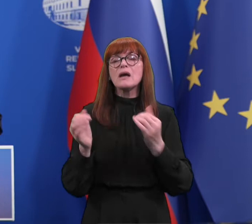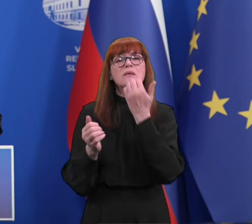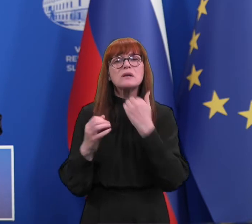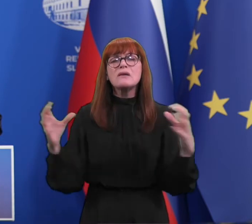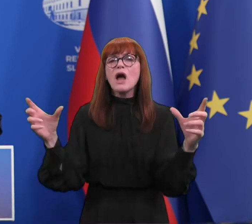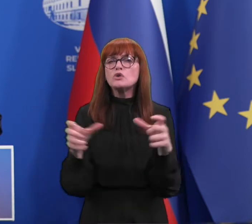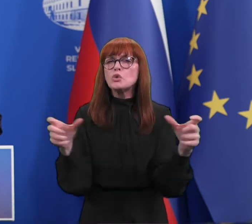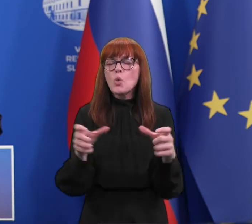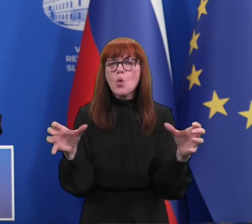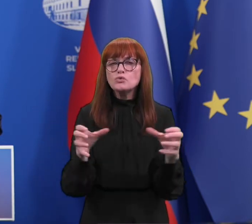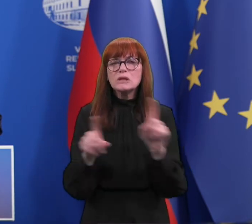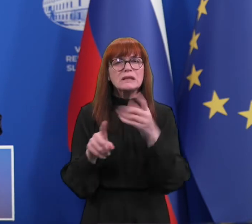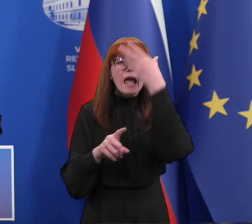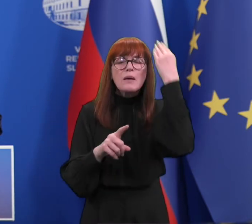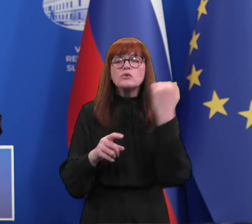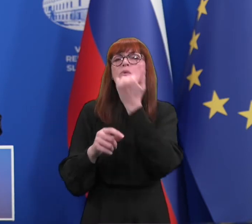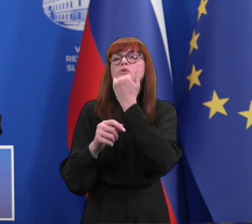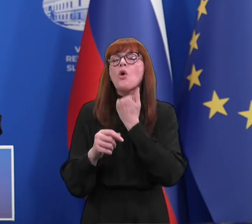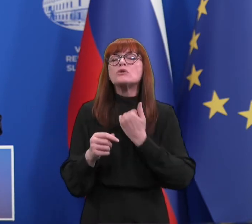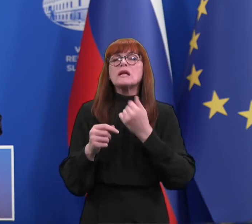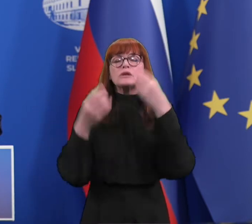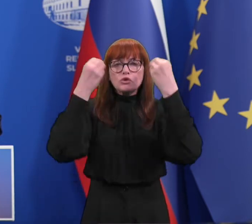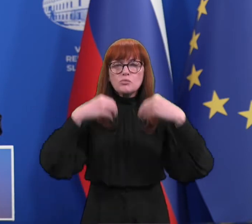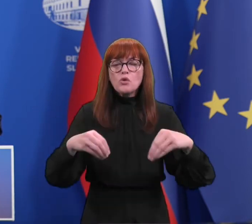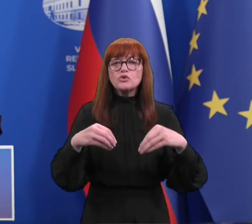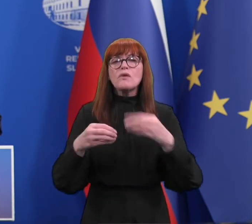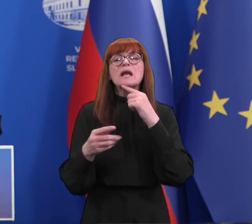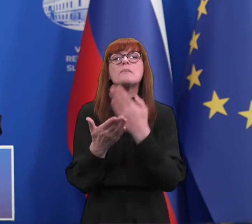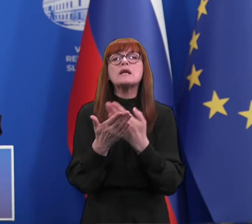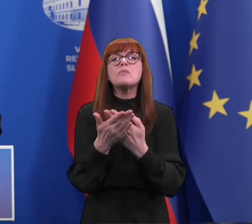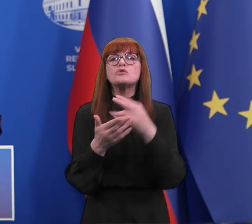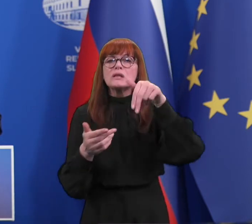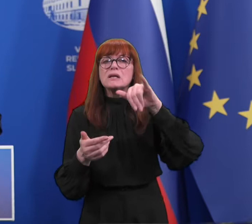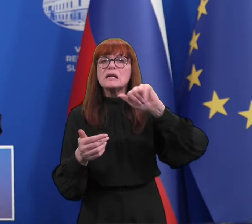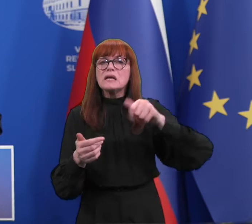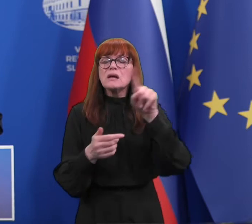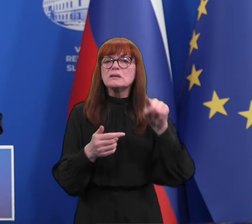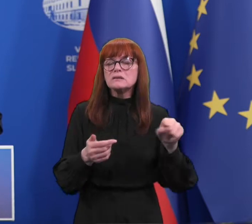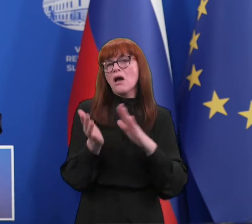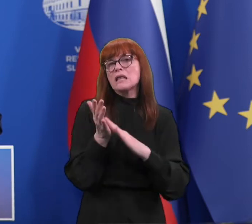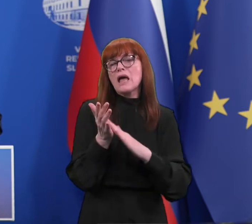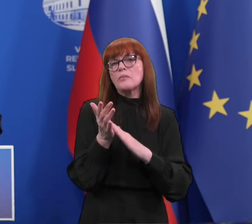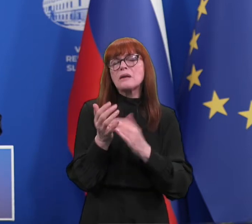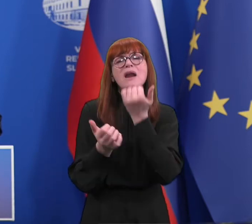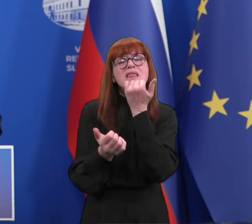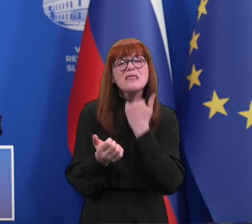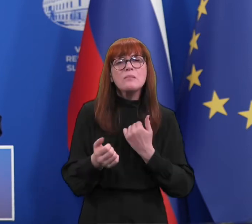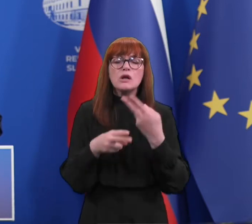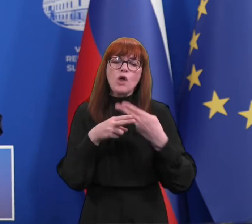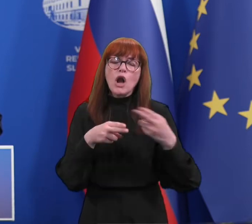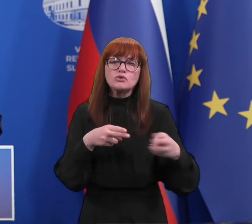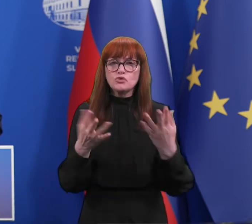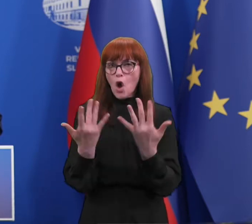nikar ne pozabimo na dosledno spoštovanje priporočil Nacionalnega inštituta za javno zdravje, na primer na temeljito razkuževanje